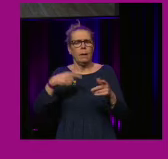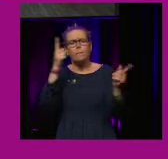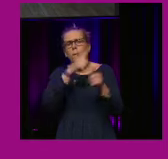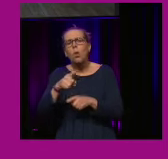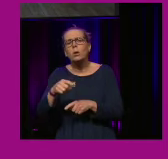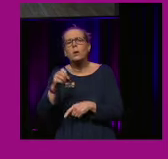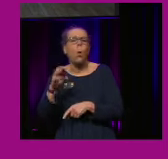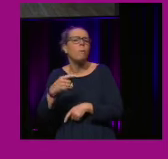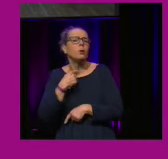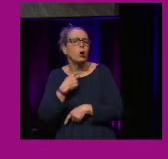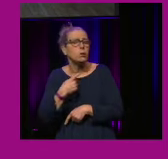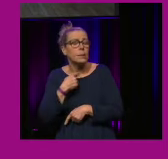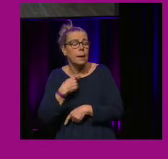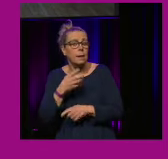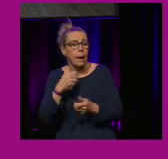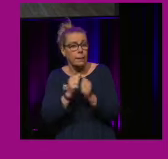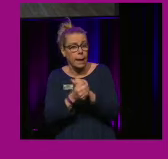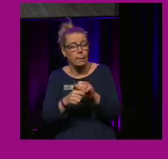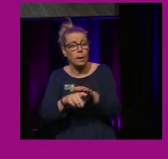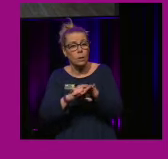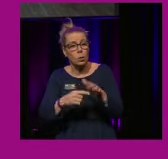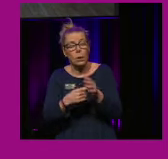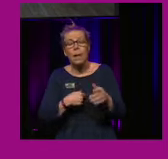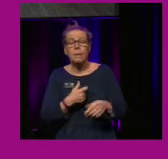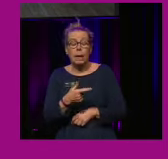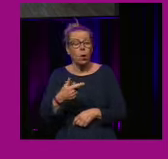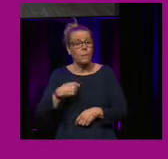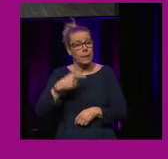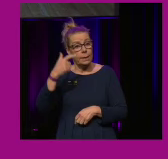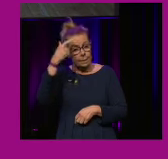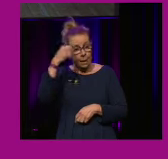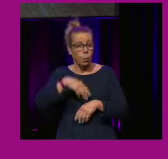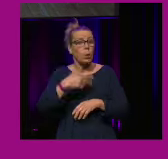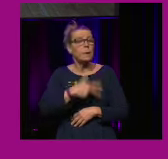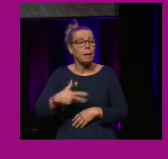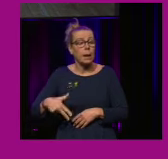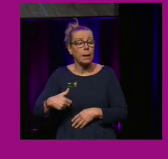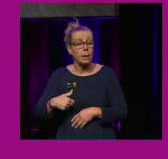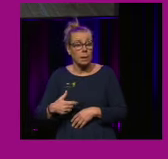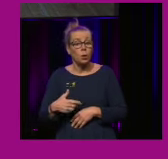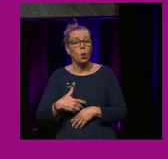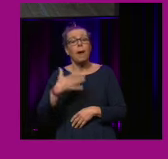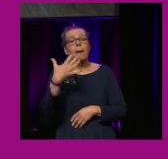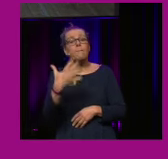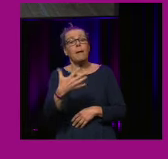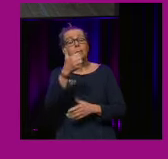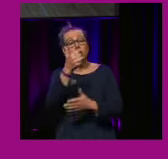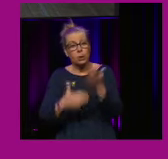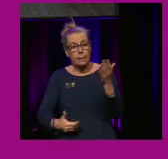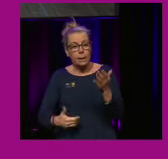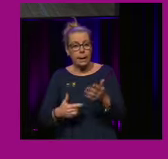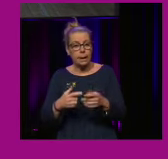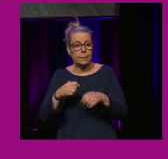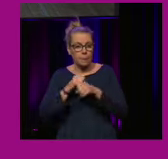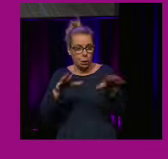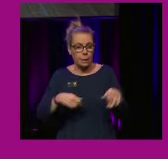extremt exempel på att det kan vara svårt att ändra grundlagen, så har vi Danmark. Där krävs det 5/6 majoritet i Folketinget